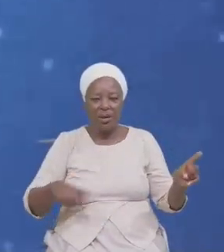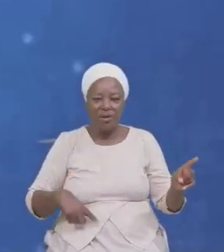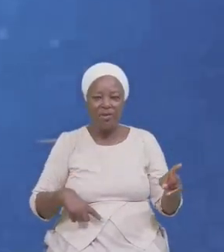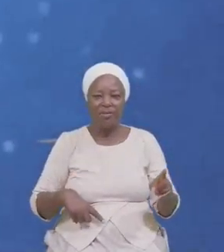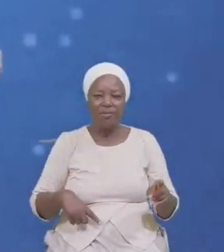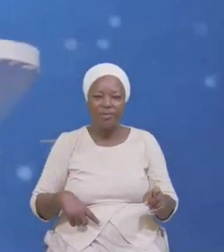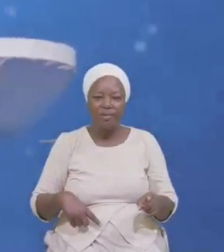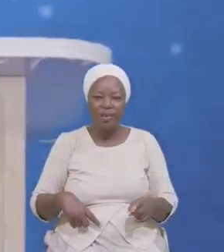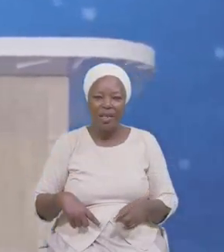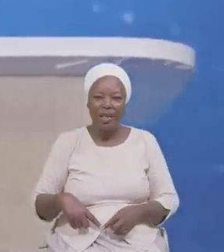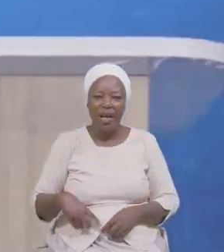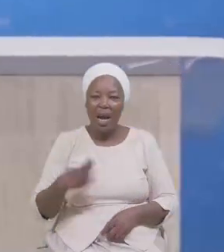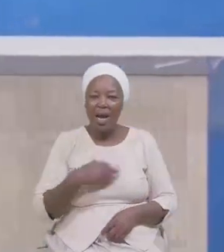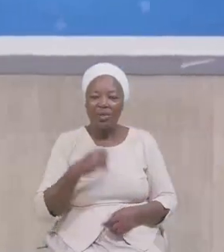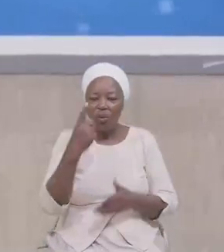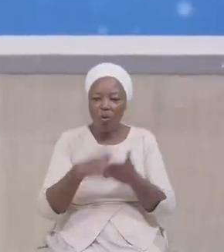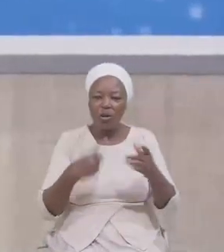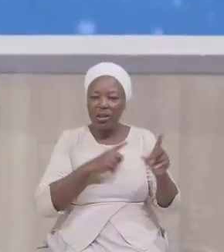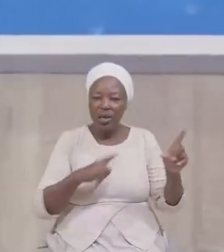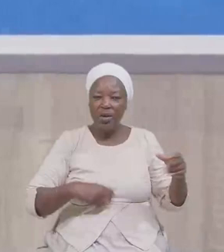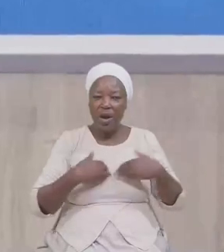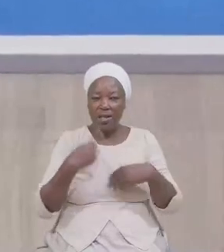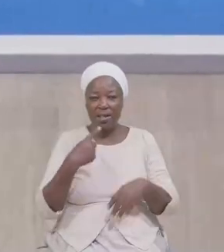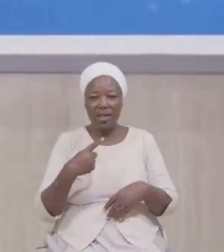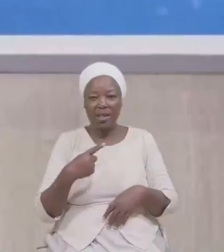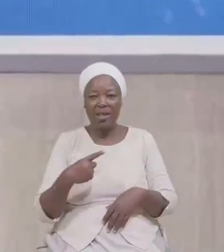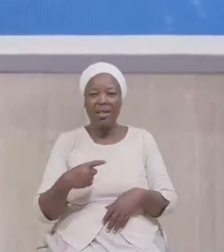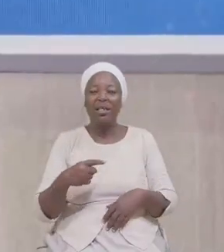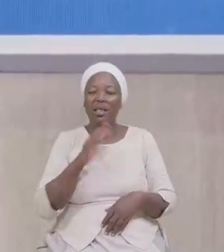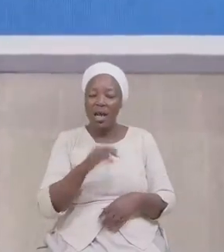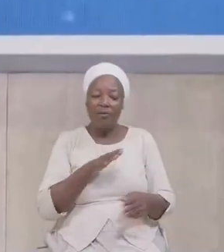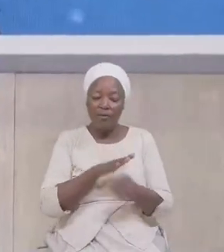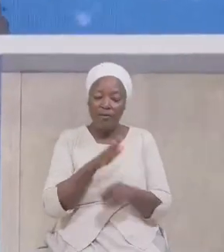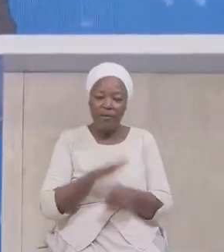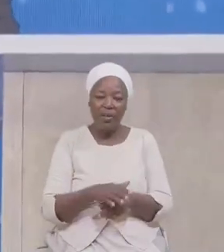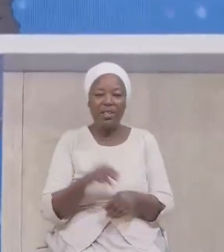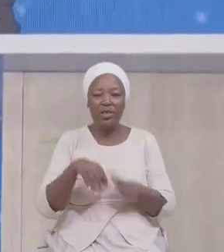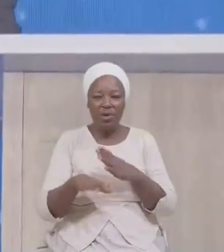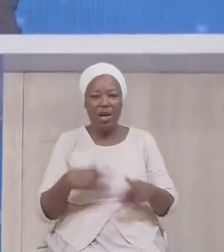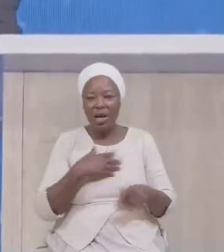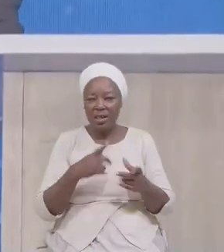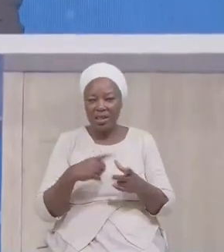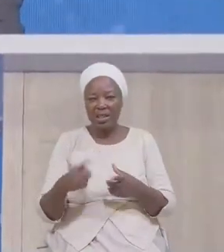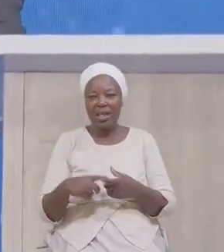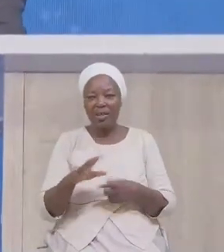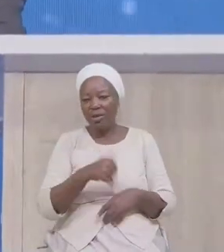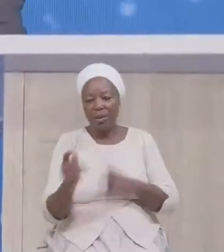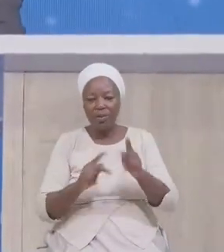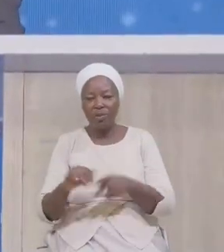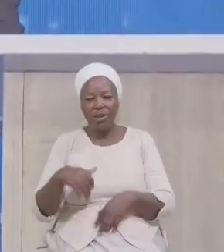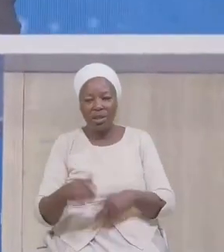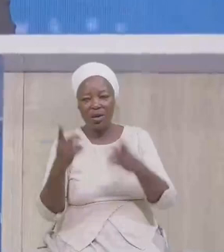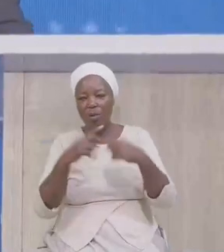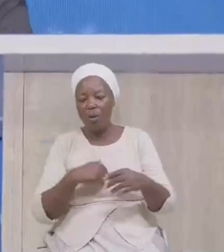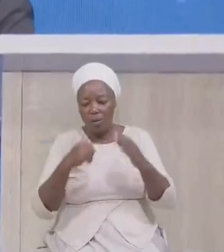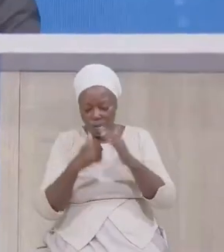Et ce que Dieu a dit, il y a déjà un accomplissement de cela. Et d'autres viendront après. Et ils vont